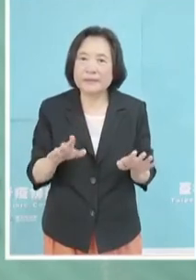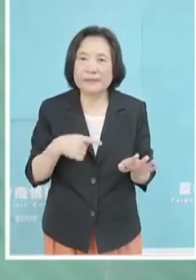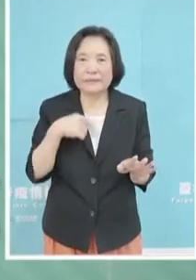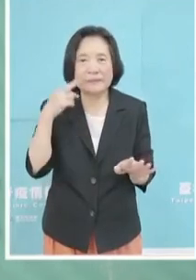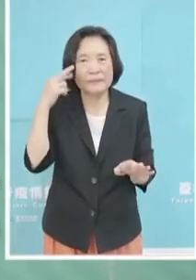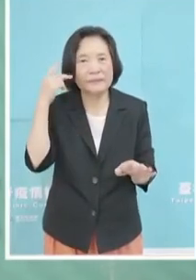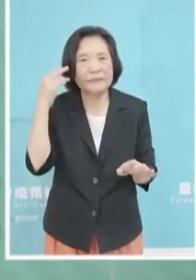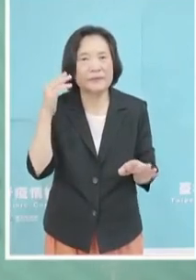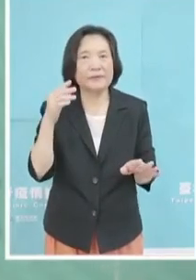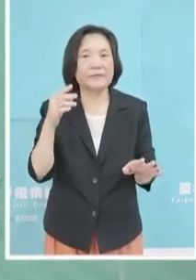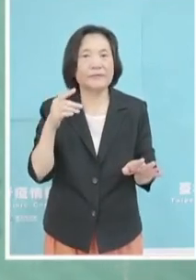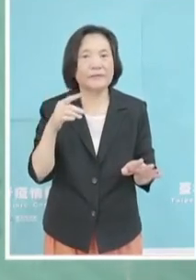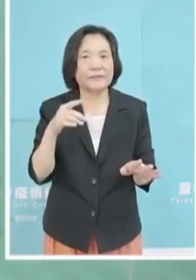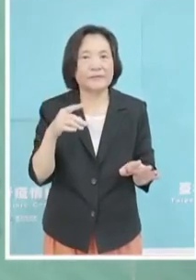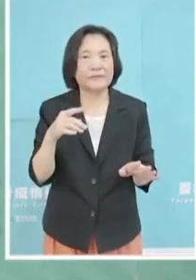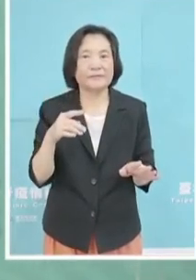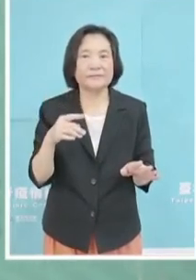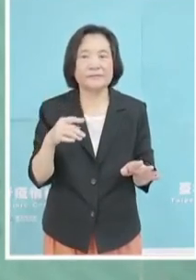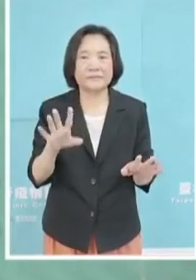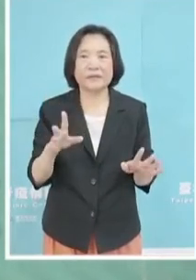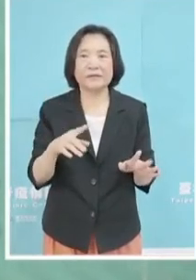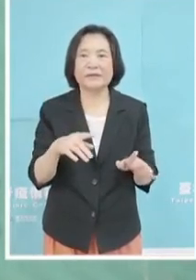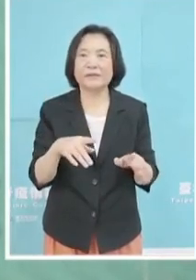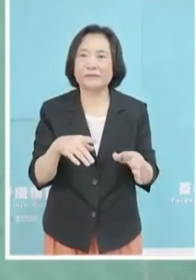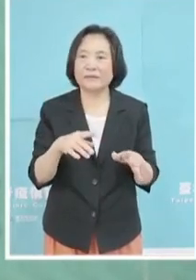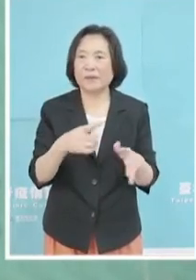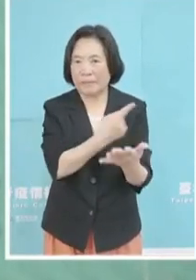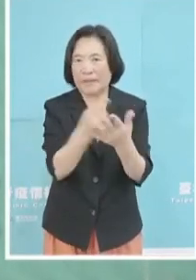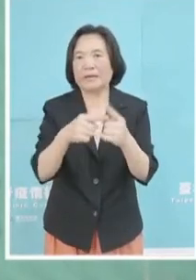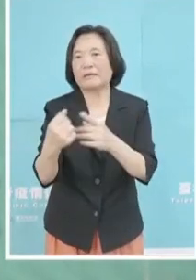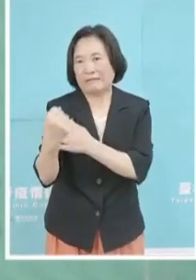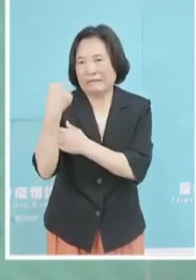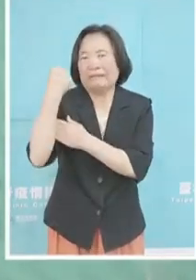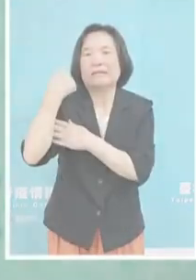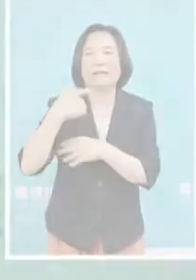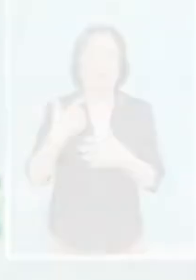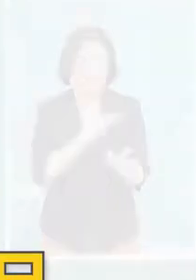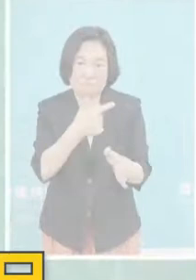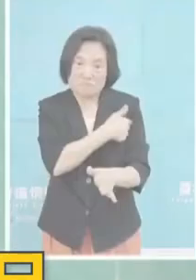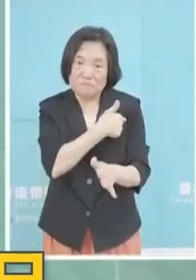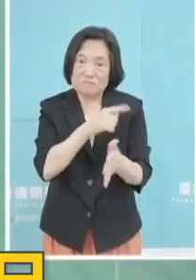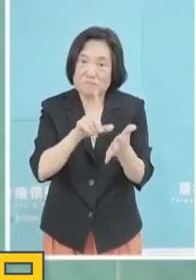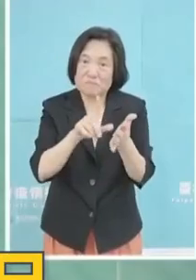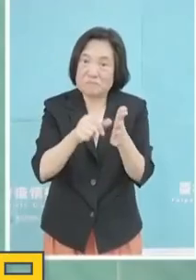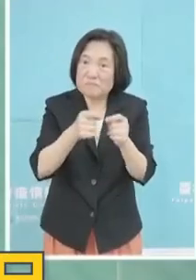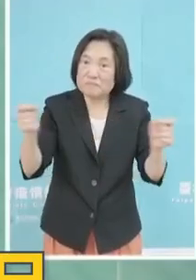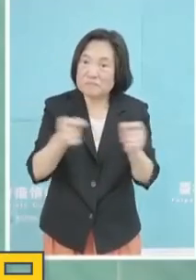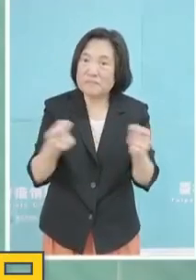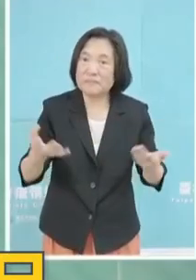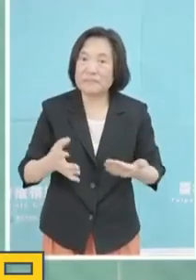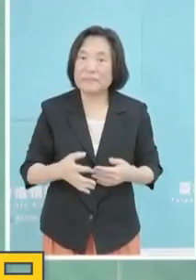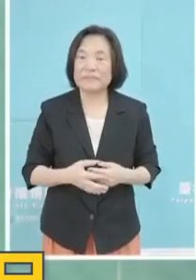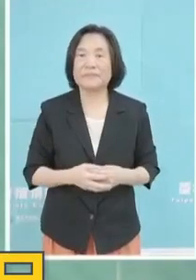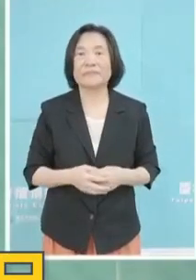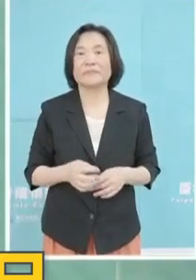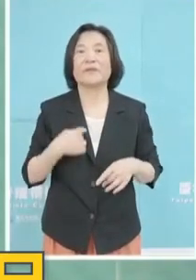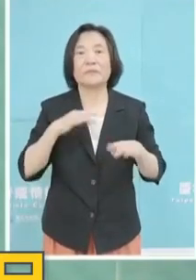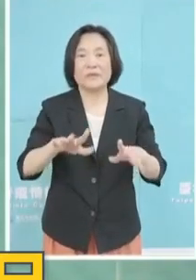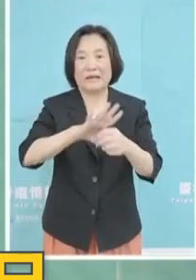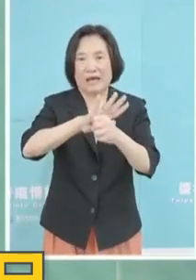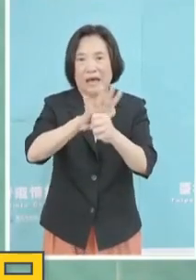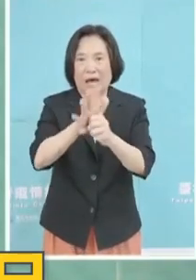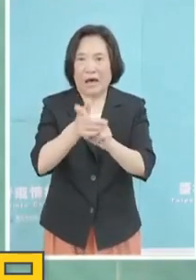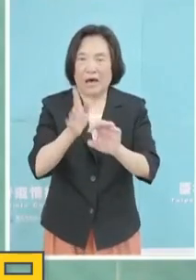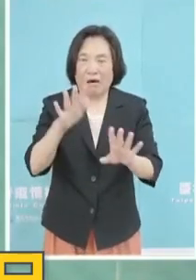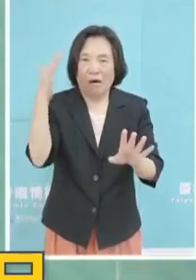是要努力的哦，维持这个三级管制哈，跟我们。疫情相当紧急